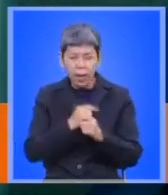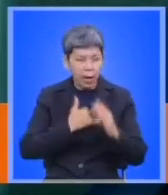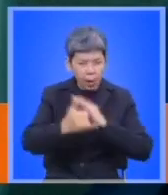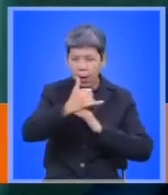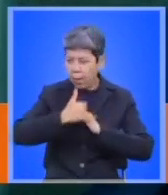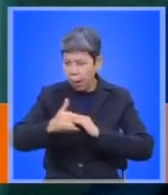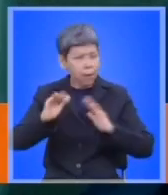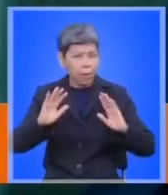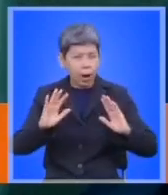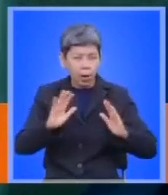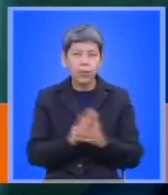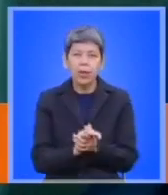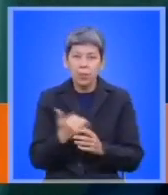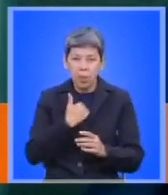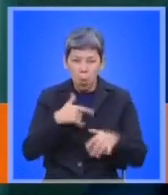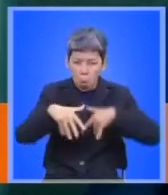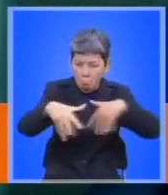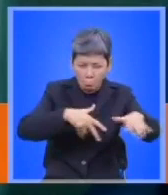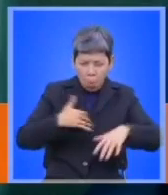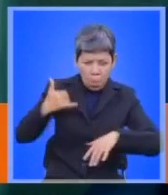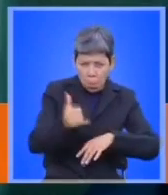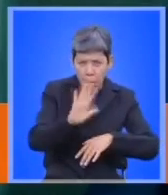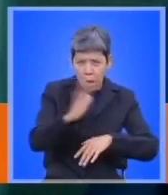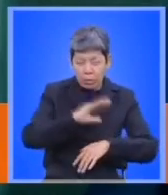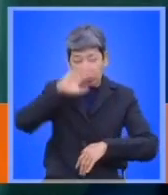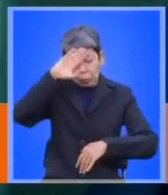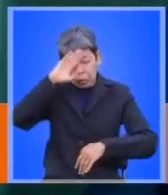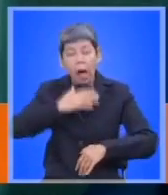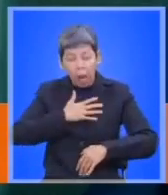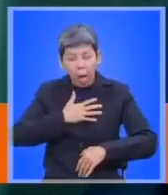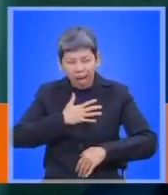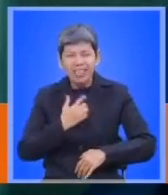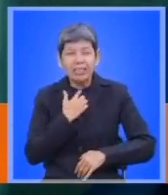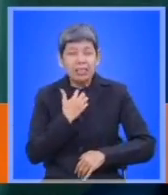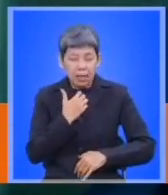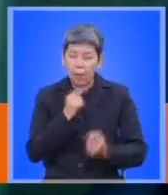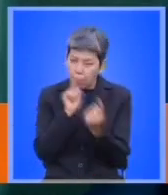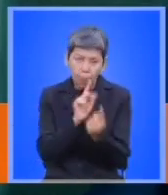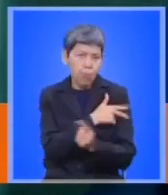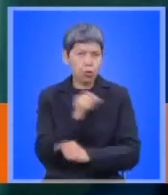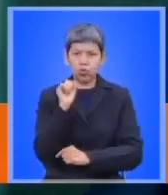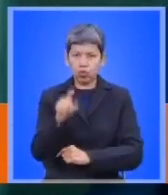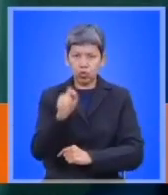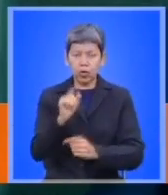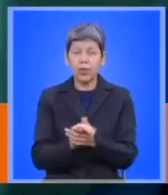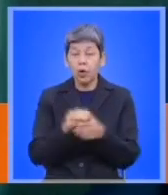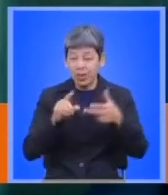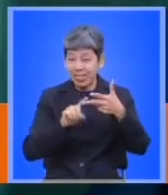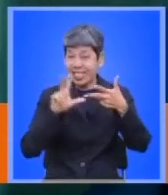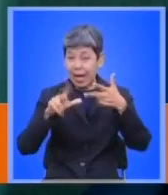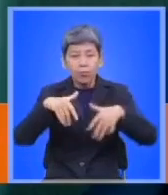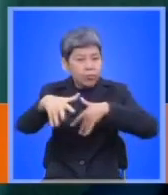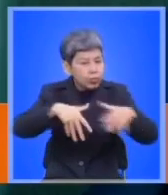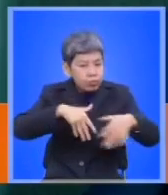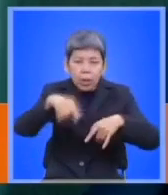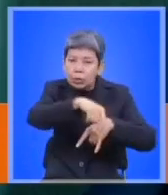ารณะหรือที่มีคนหนาแน่นโดยไม่จำเป็นถ้ามีไข้ไอเจ็บคอต้องพบแพทย์ทันทีกลุ่มที่3คืออยู่ชุมชนเดียว